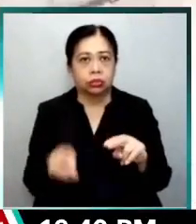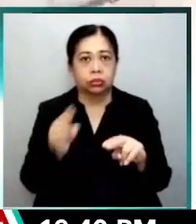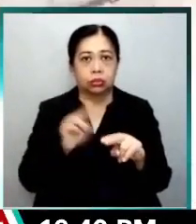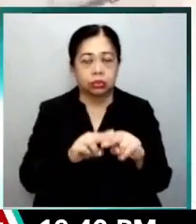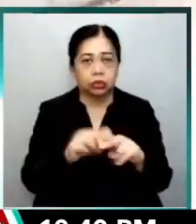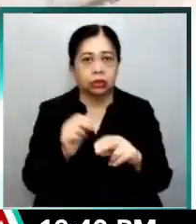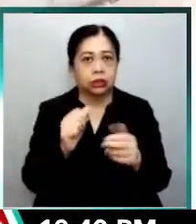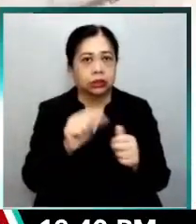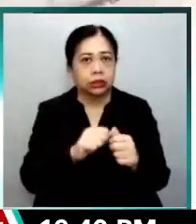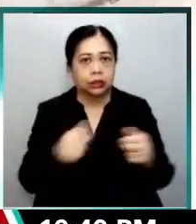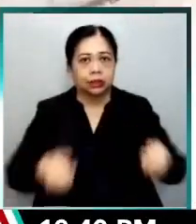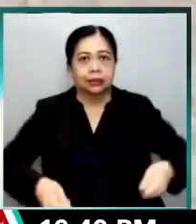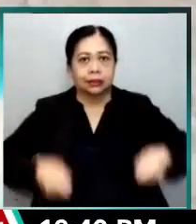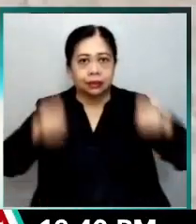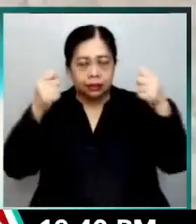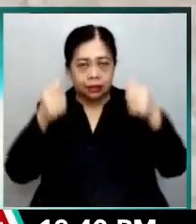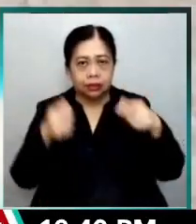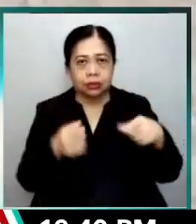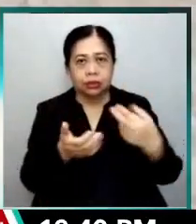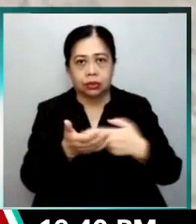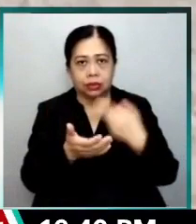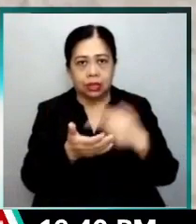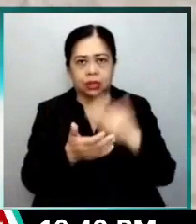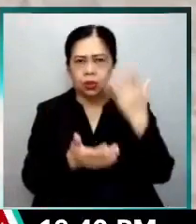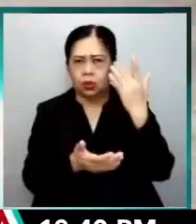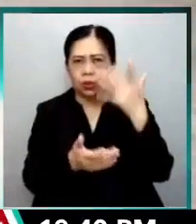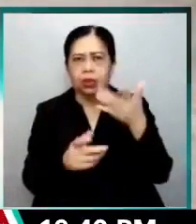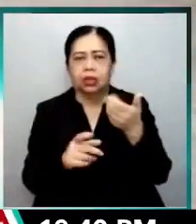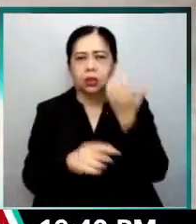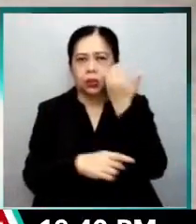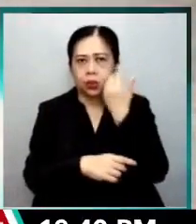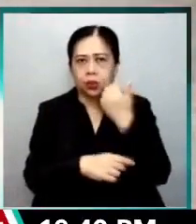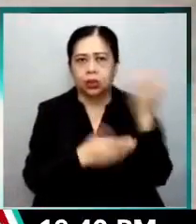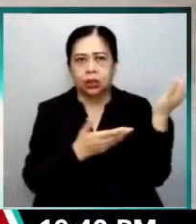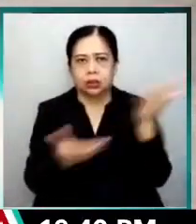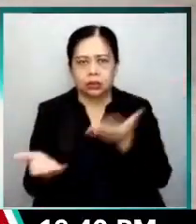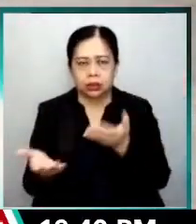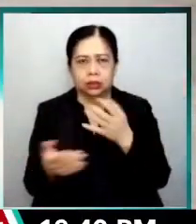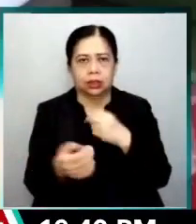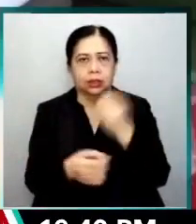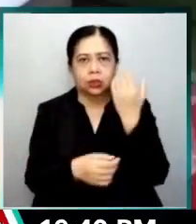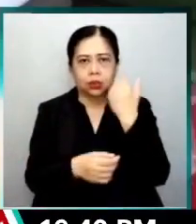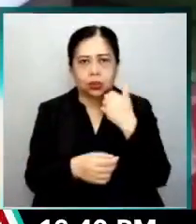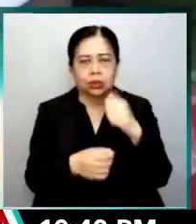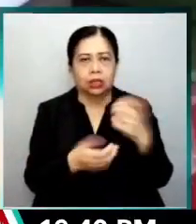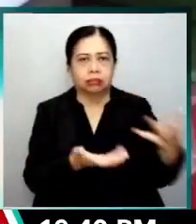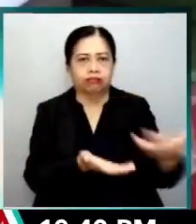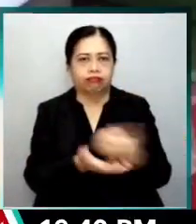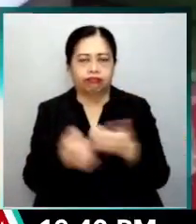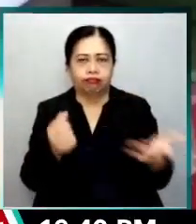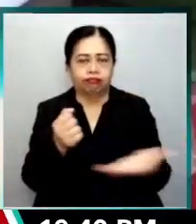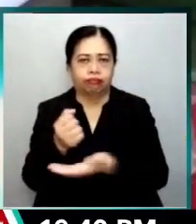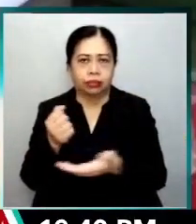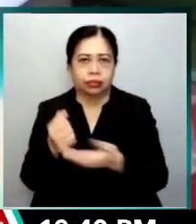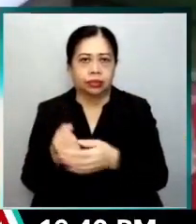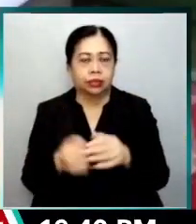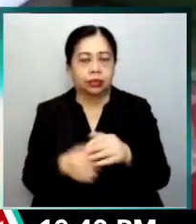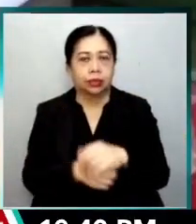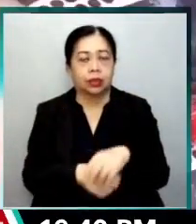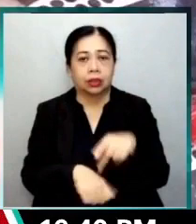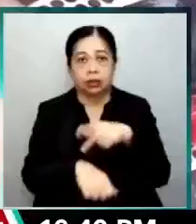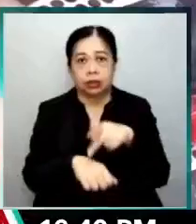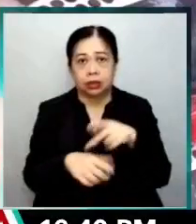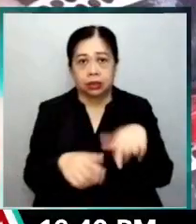sako ng bigas bunso daw ito ng kakulangan ng supply at kawalan pa ng Ani ang local commercial rice na nasa